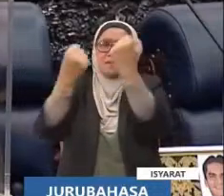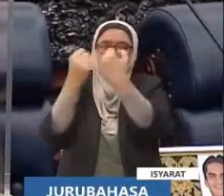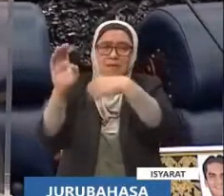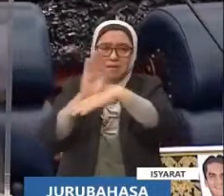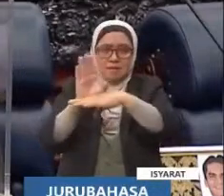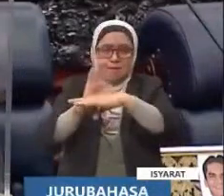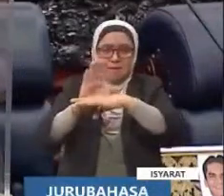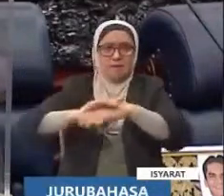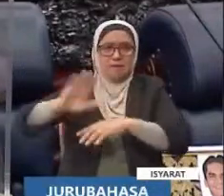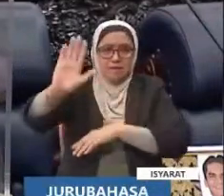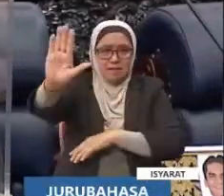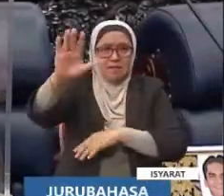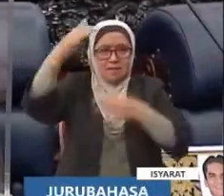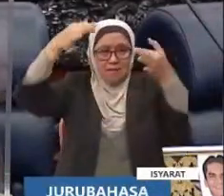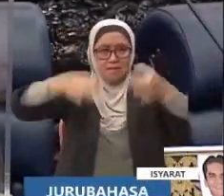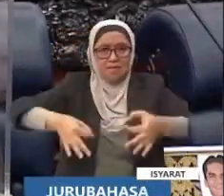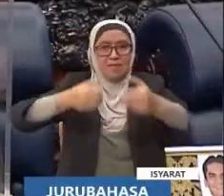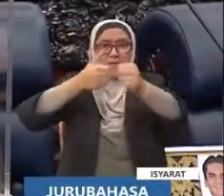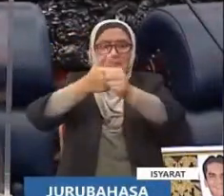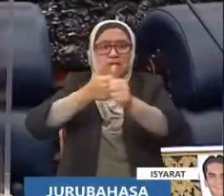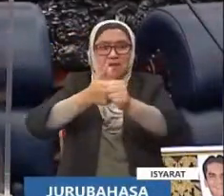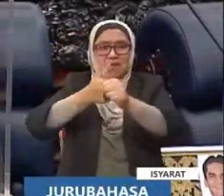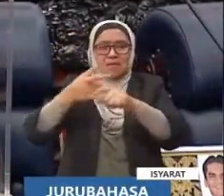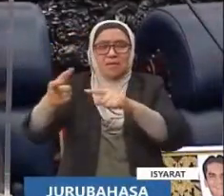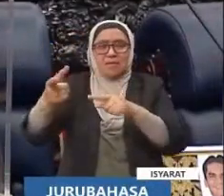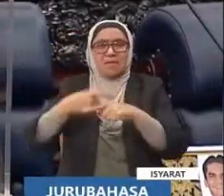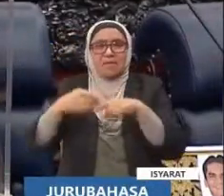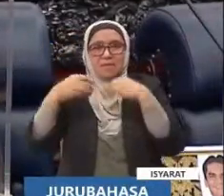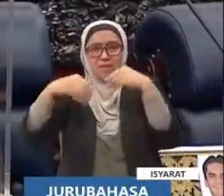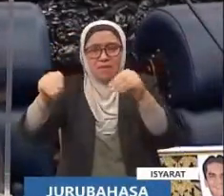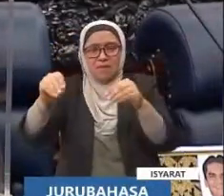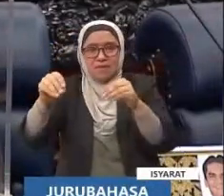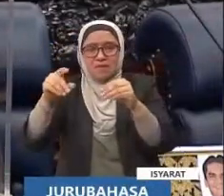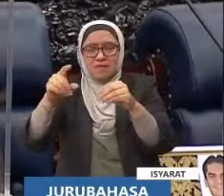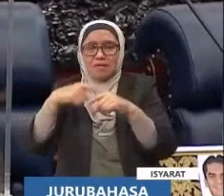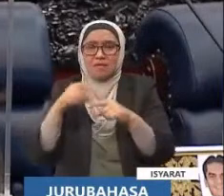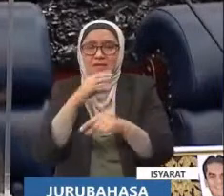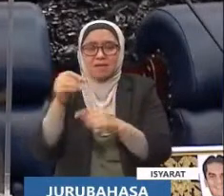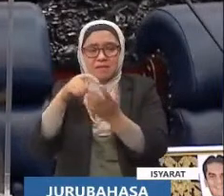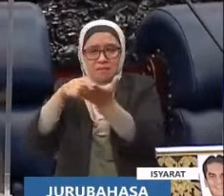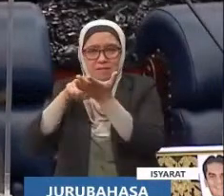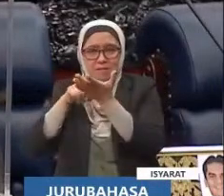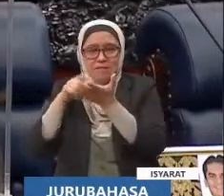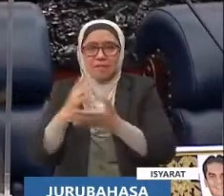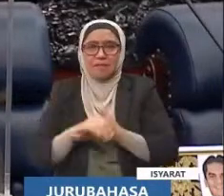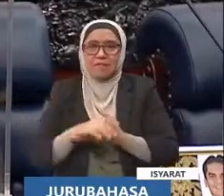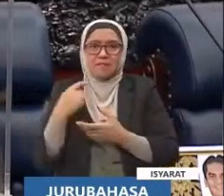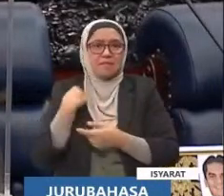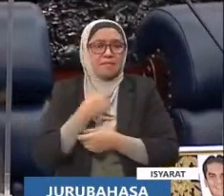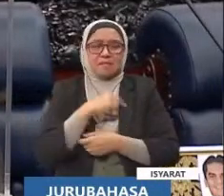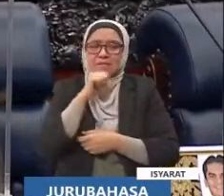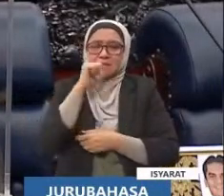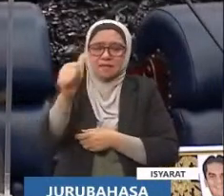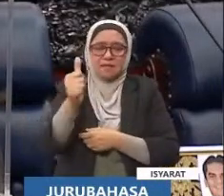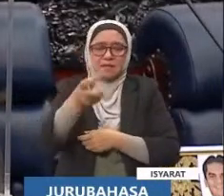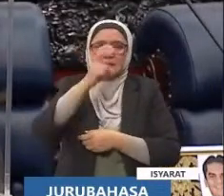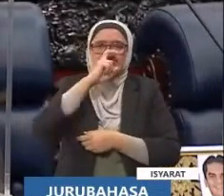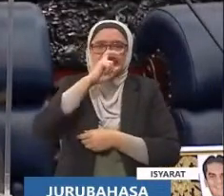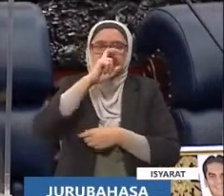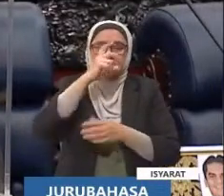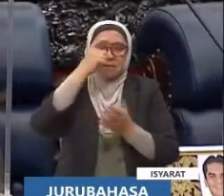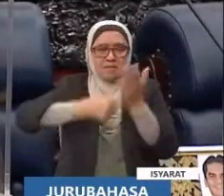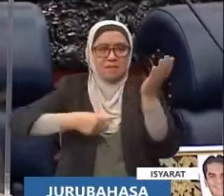berdasarkan kepada supply-and-demand itu pertama kita tidak regles hitam bang sebab tuh kesepakatan apel